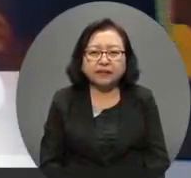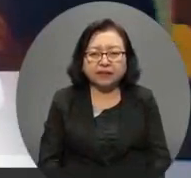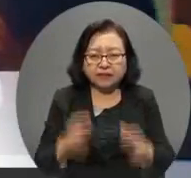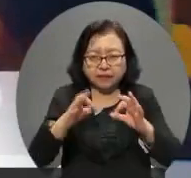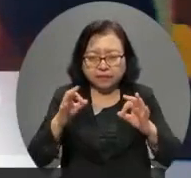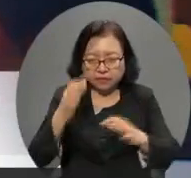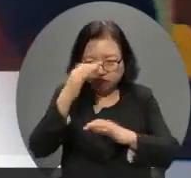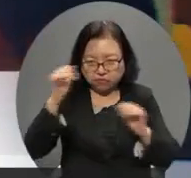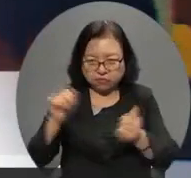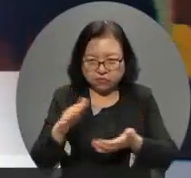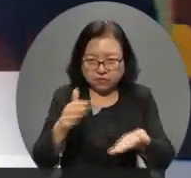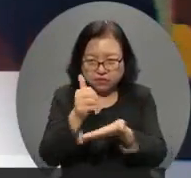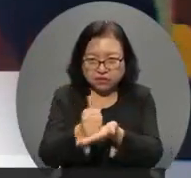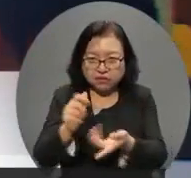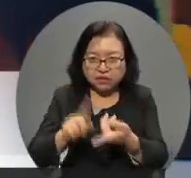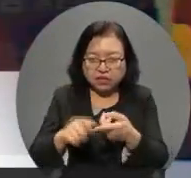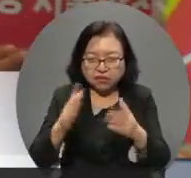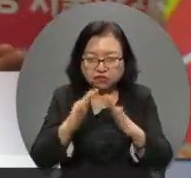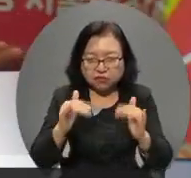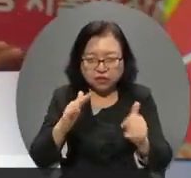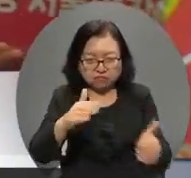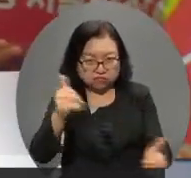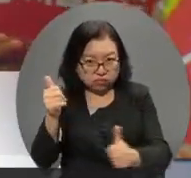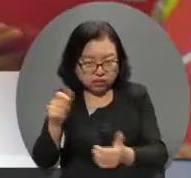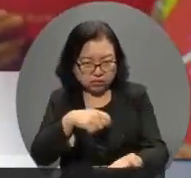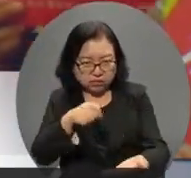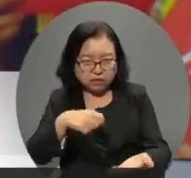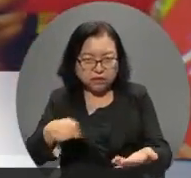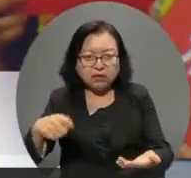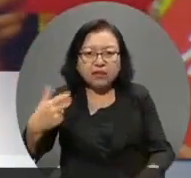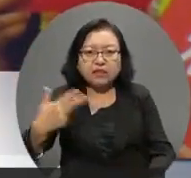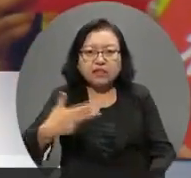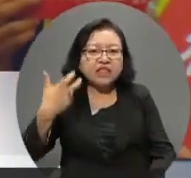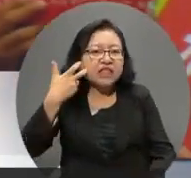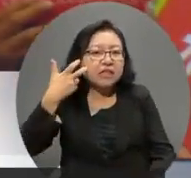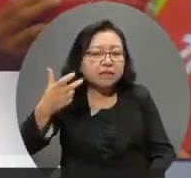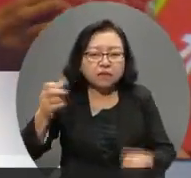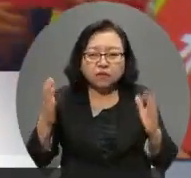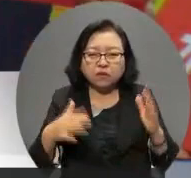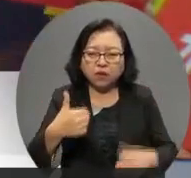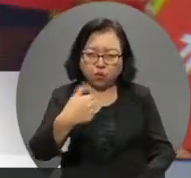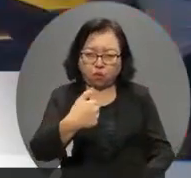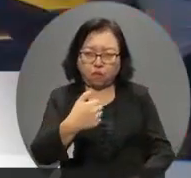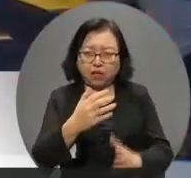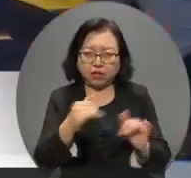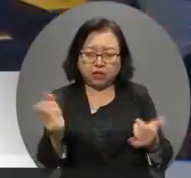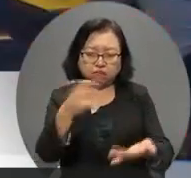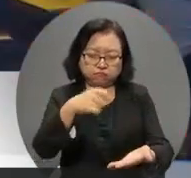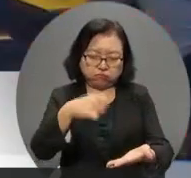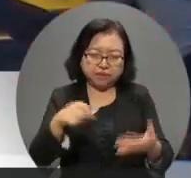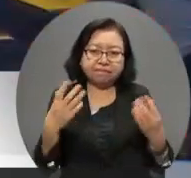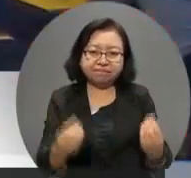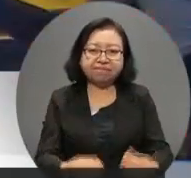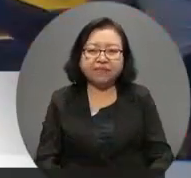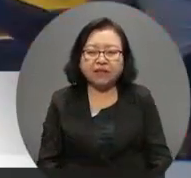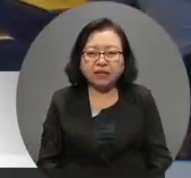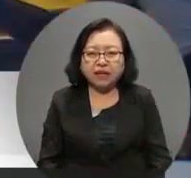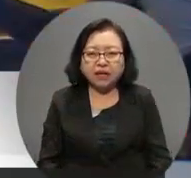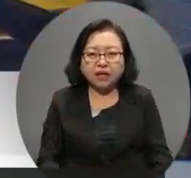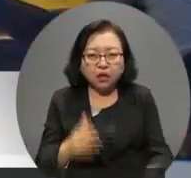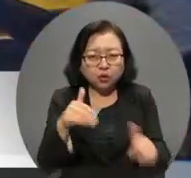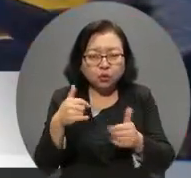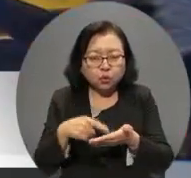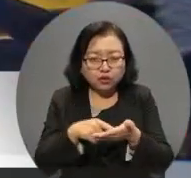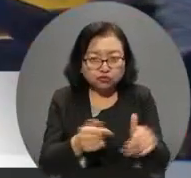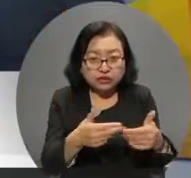김영환 충북지사에 대한 주민 소환 서명에 70일 만에 5만 명 정도가 동참한 것으로 나타났습니다. 주민 소환을 추진